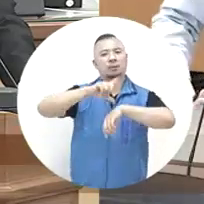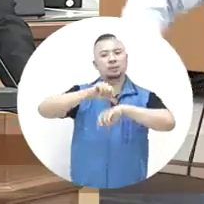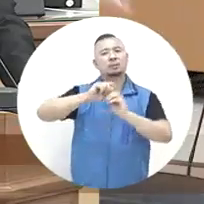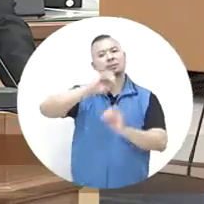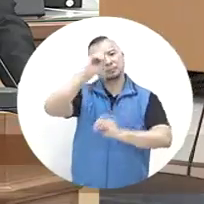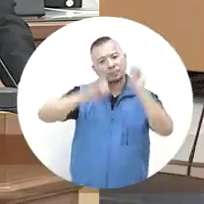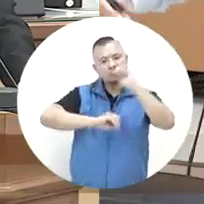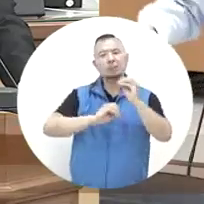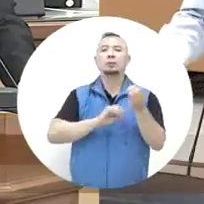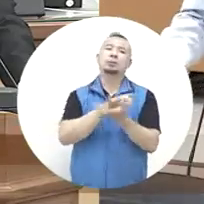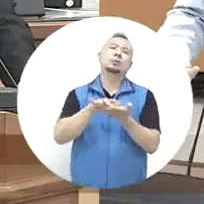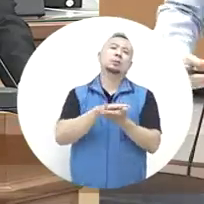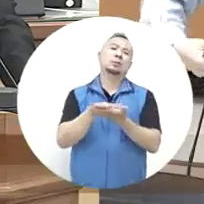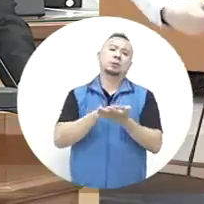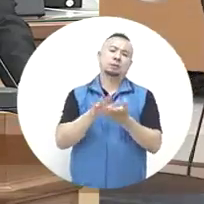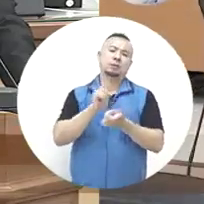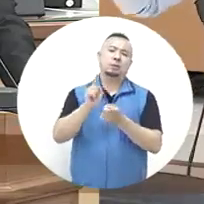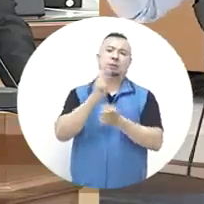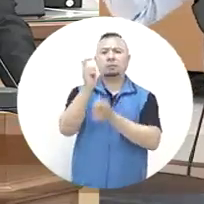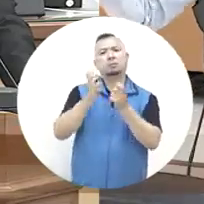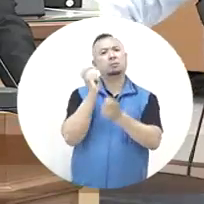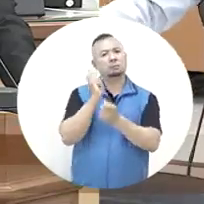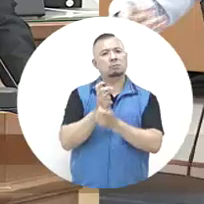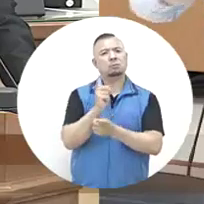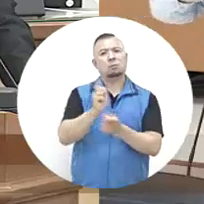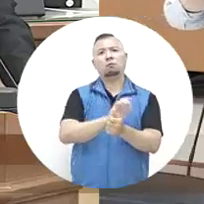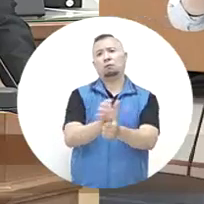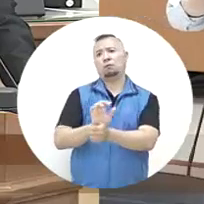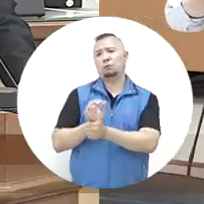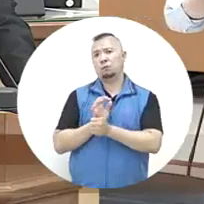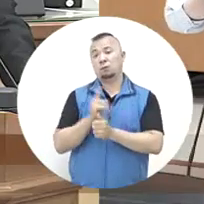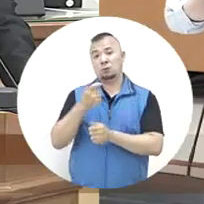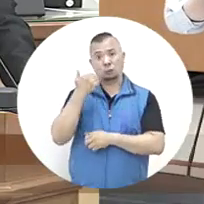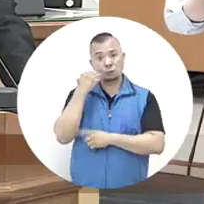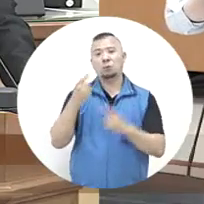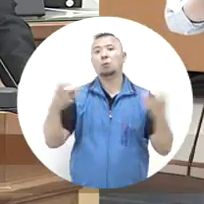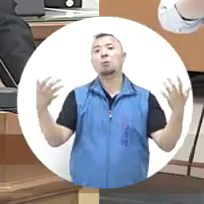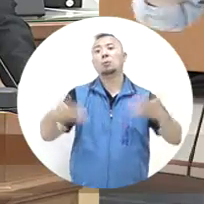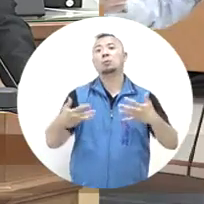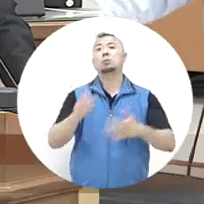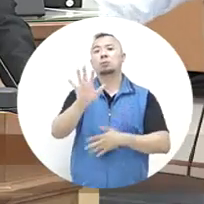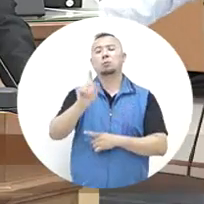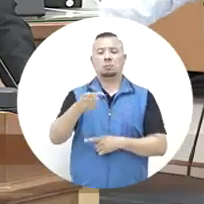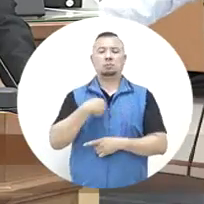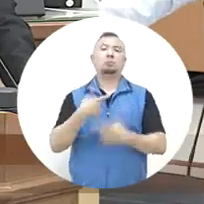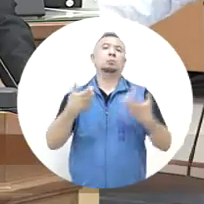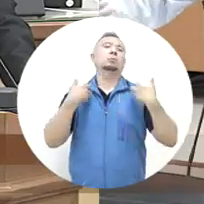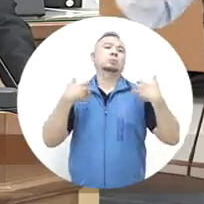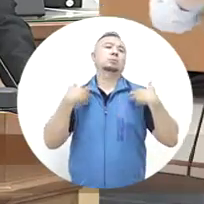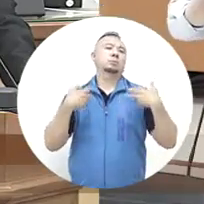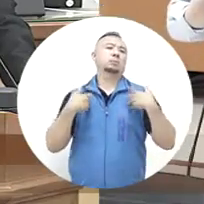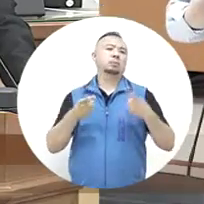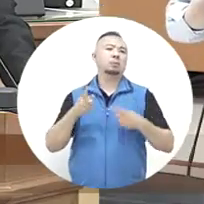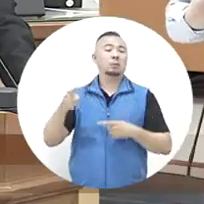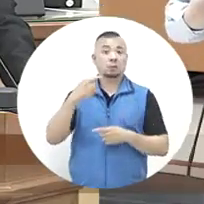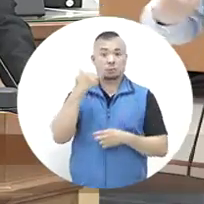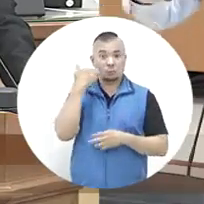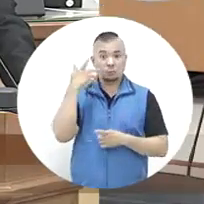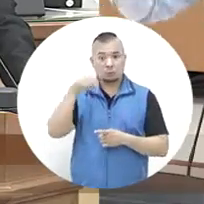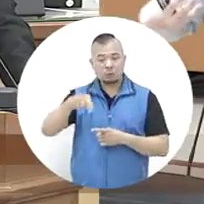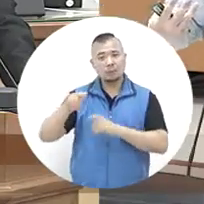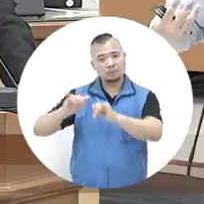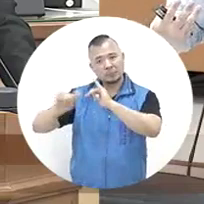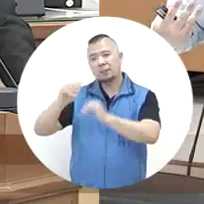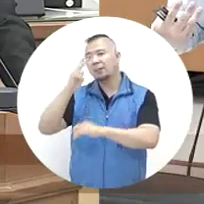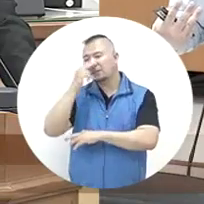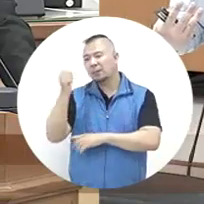关系，这20年来都这个样子做，有什么问题我清洁队长会负责来协调，只要民众方便我麻烦一点没关系，请